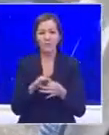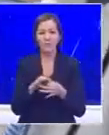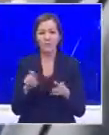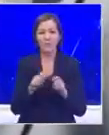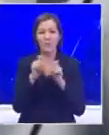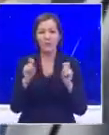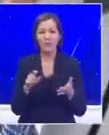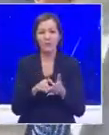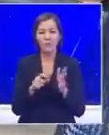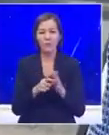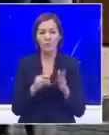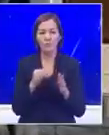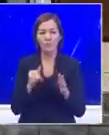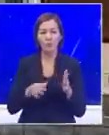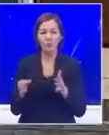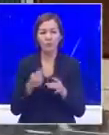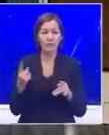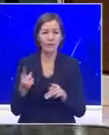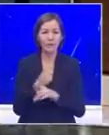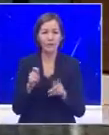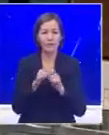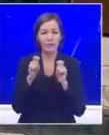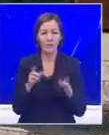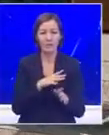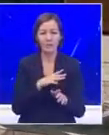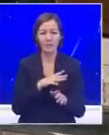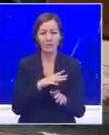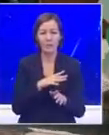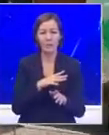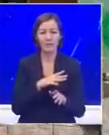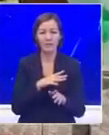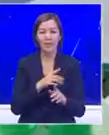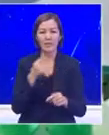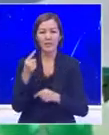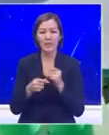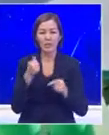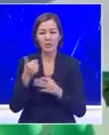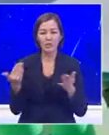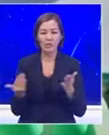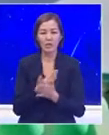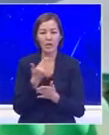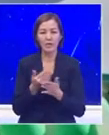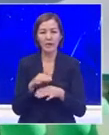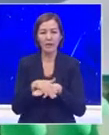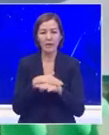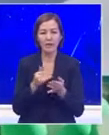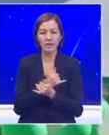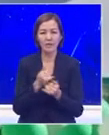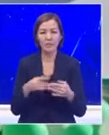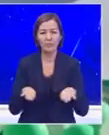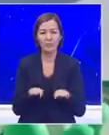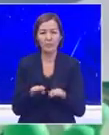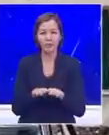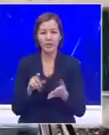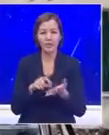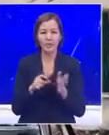кеңсе бөлімшесі Жетісу облысында ең алғаш болып ашылды. Ведомство ақпарынша, келер жылы жаңа форматтағы халыққа арналған мұндай цифрлық